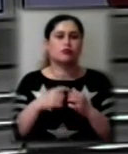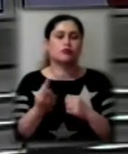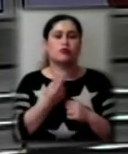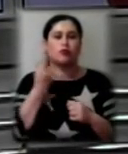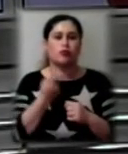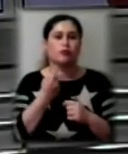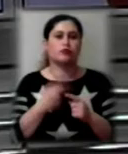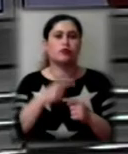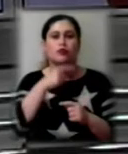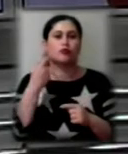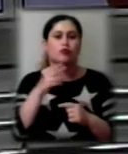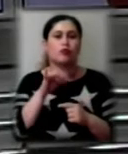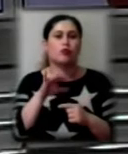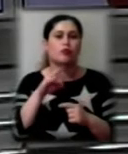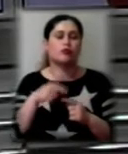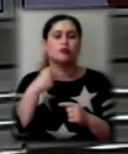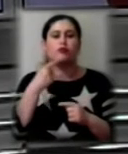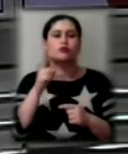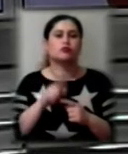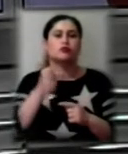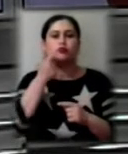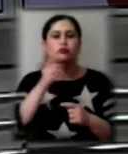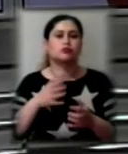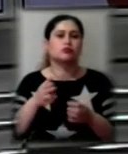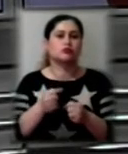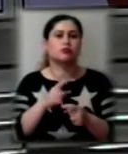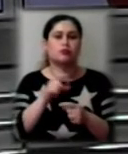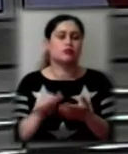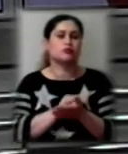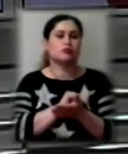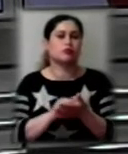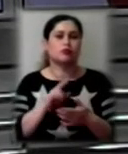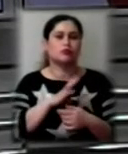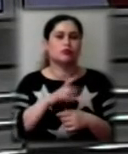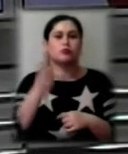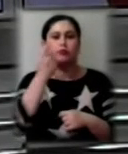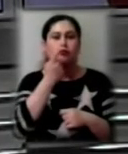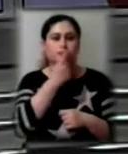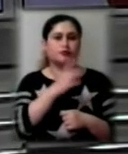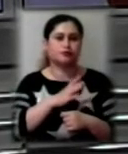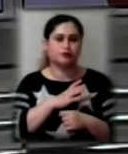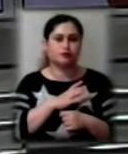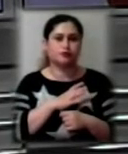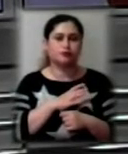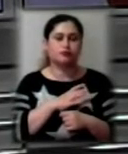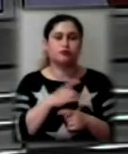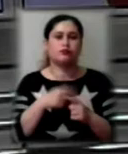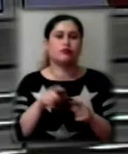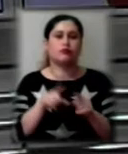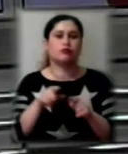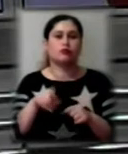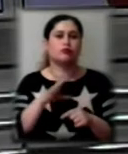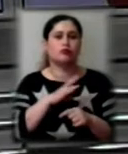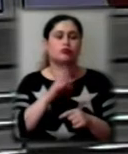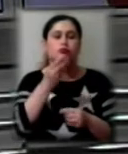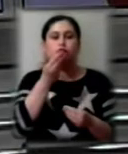Російські окупанти заявляють, що чоловіка затримали без документів, нібито в стані алкогольного сп'яніння. Також у нього нібито виявили